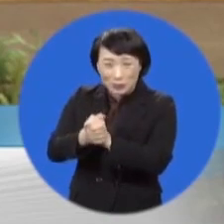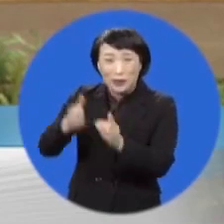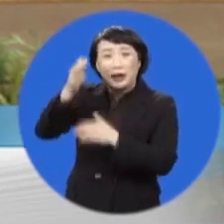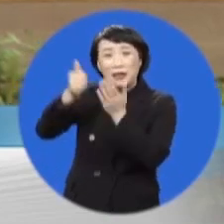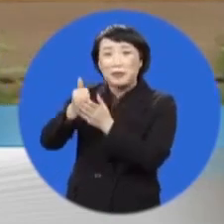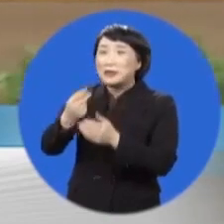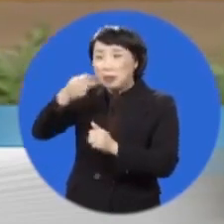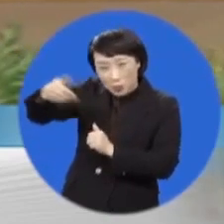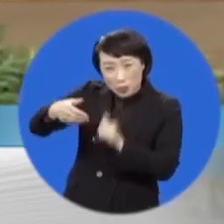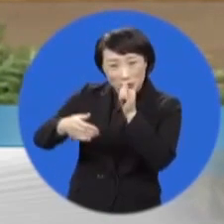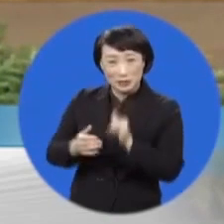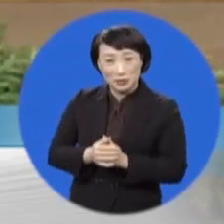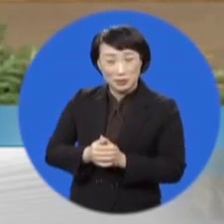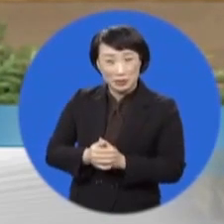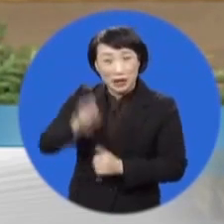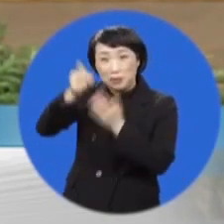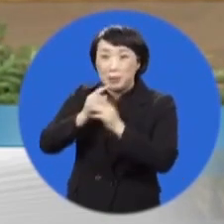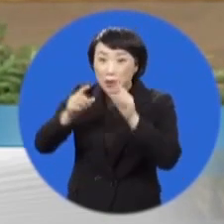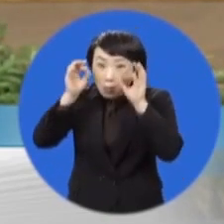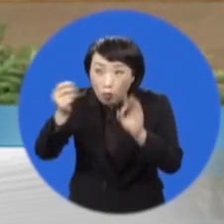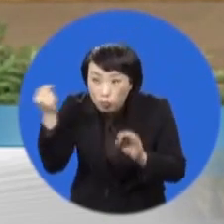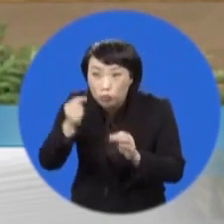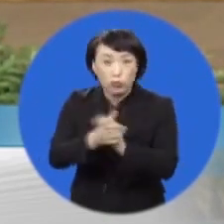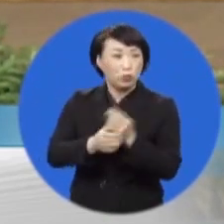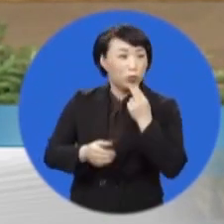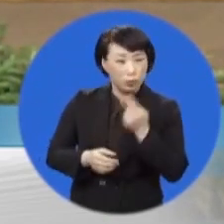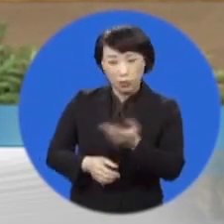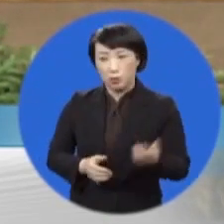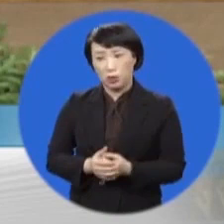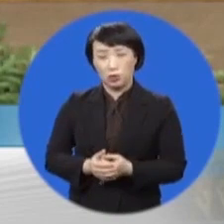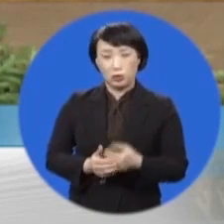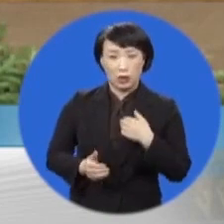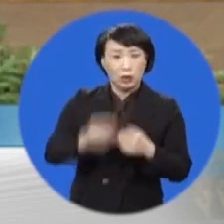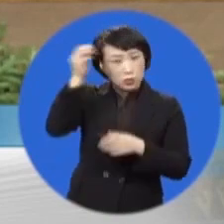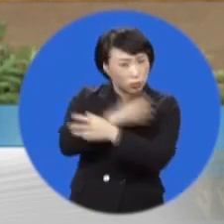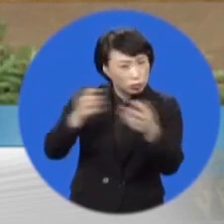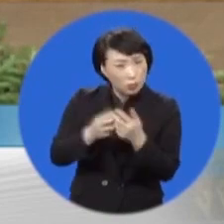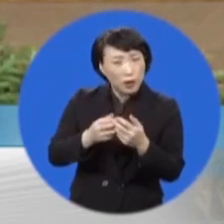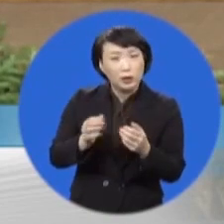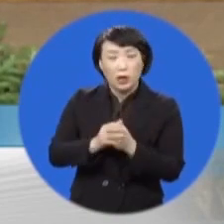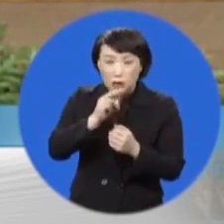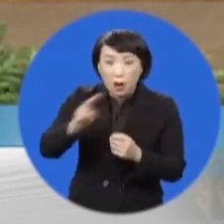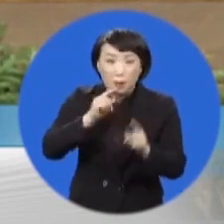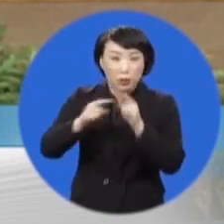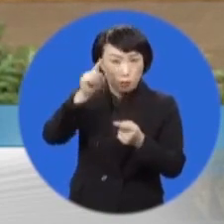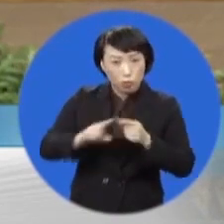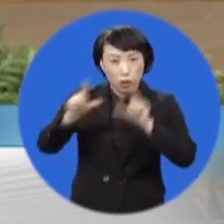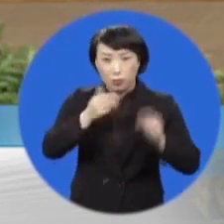공급되고 그게 말씀을 듣고 놓기도 하지 않고 금 내가 성령이 충만해야 말씀대로